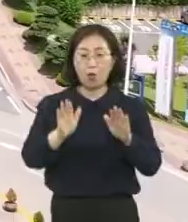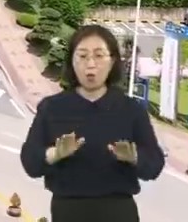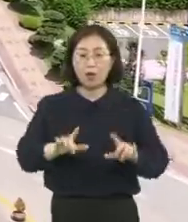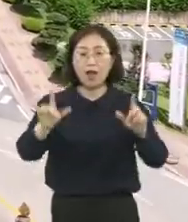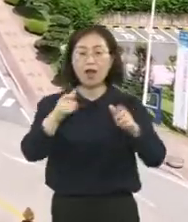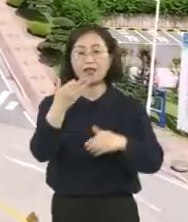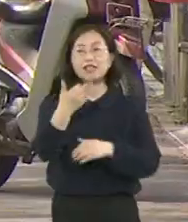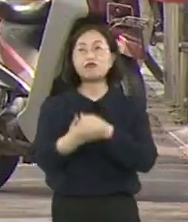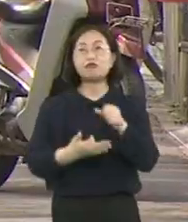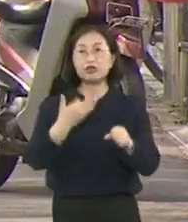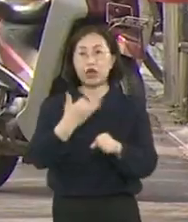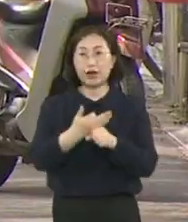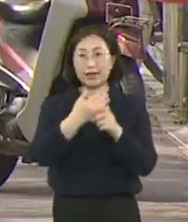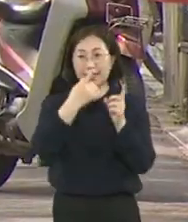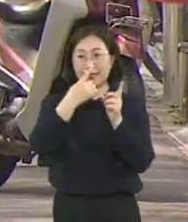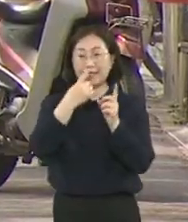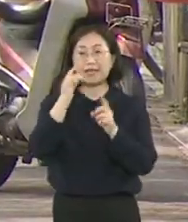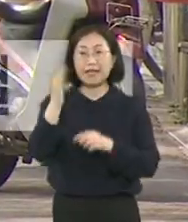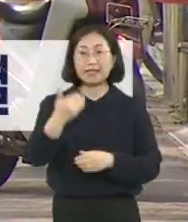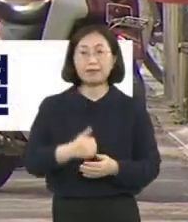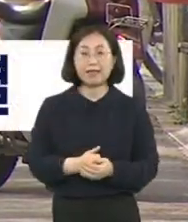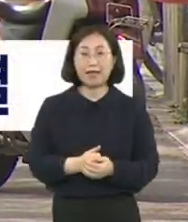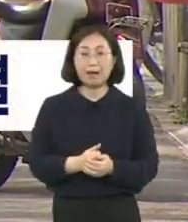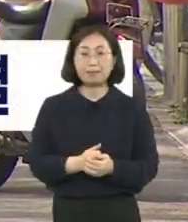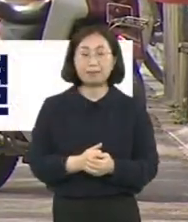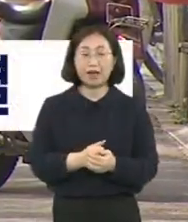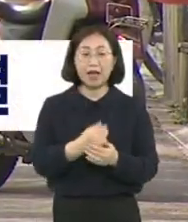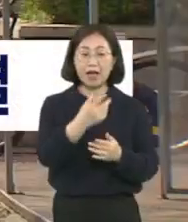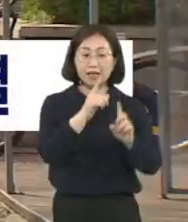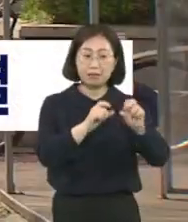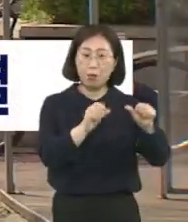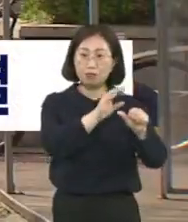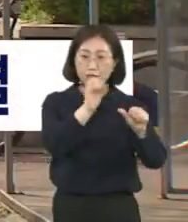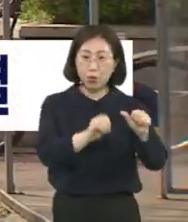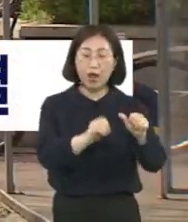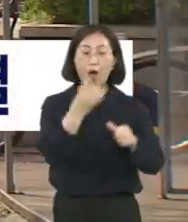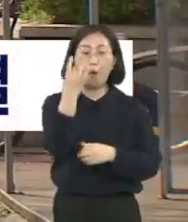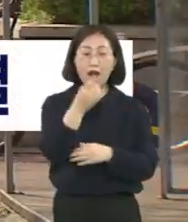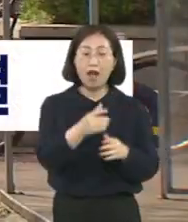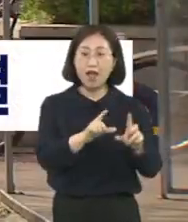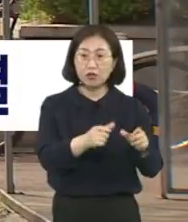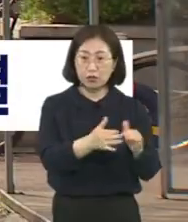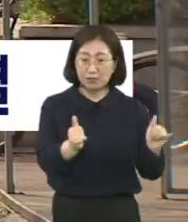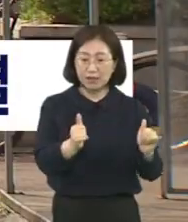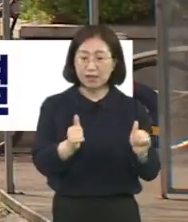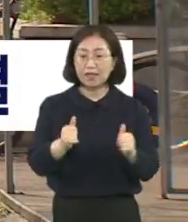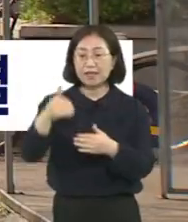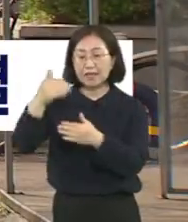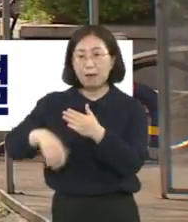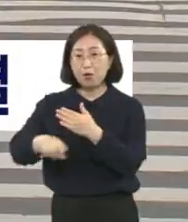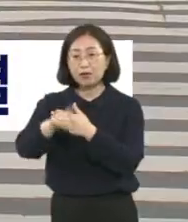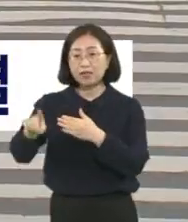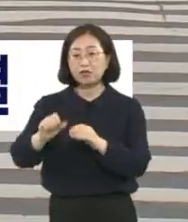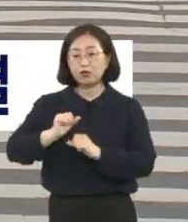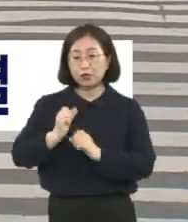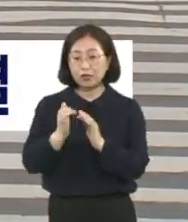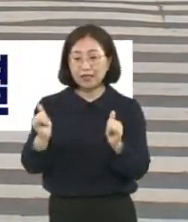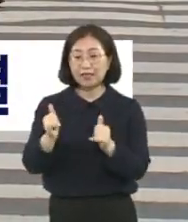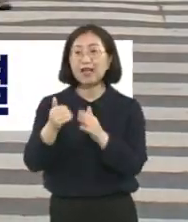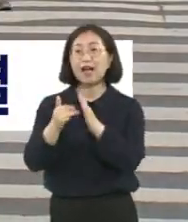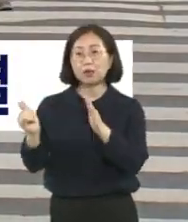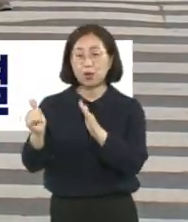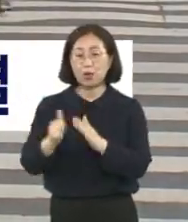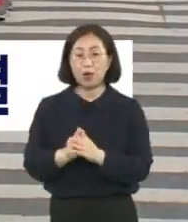19주년을 맞았습니다. 약 15%의 원주민을 빼곤 대부분이 군인과 군인 가족들이어서 선거